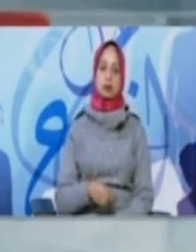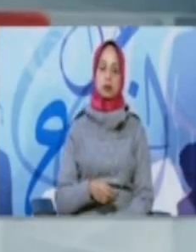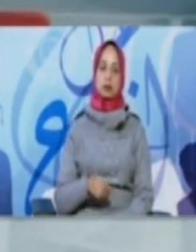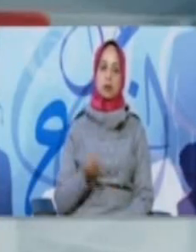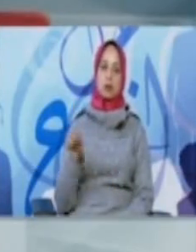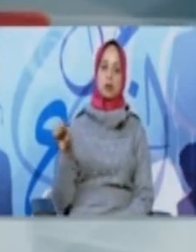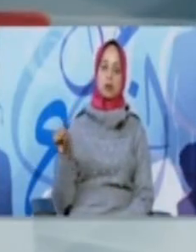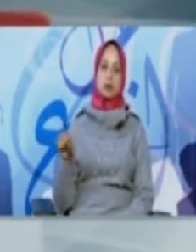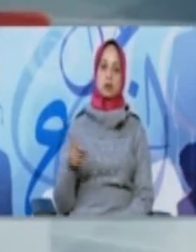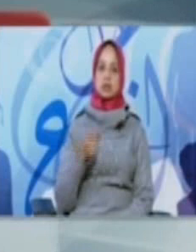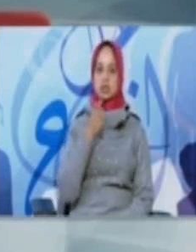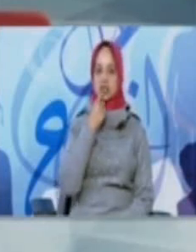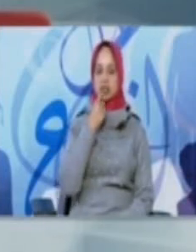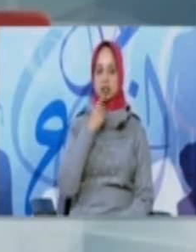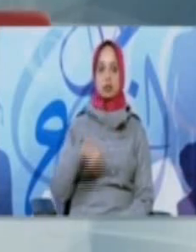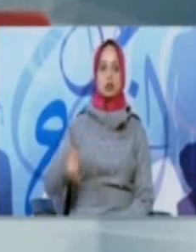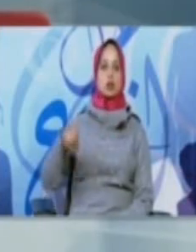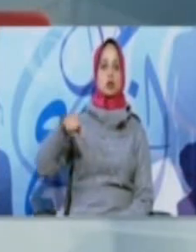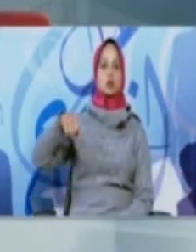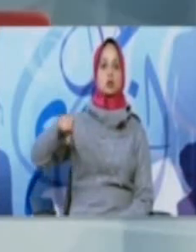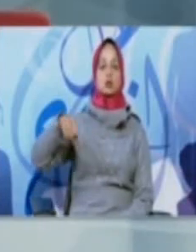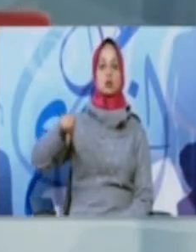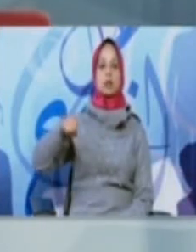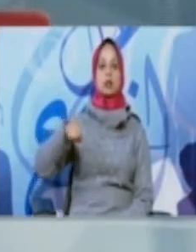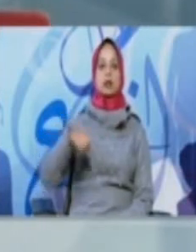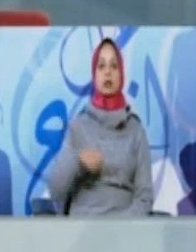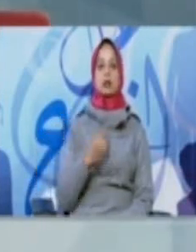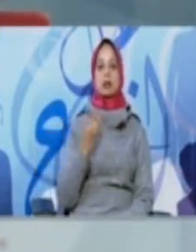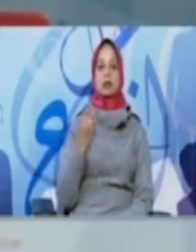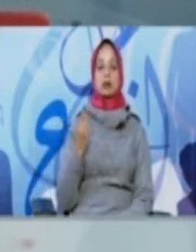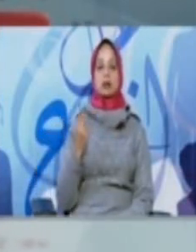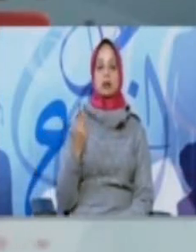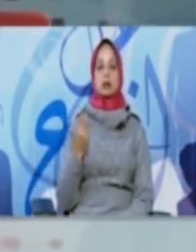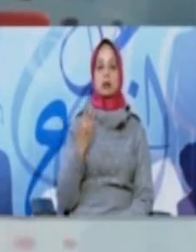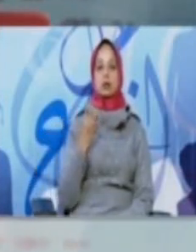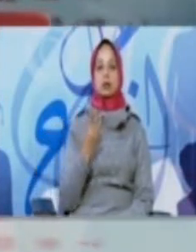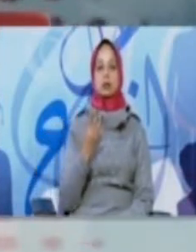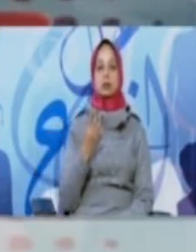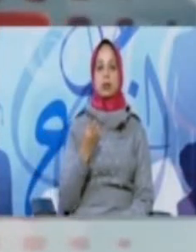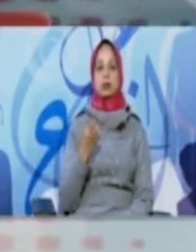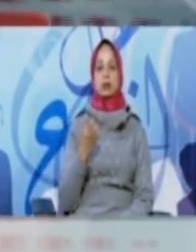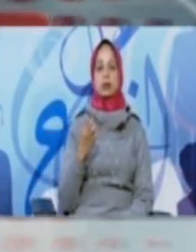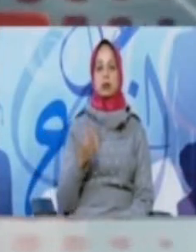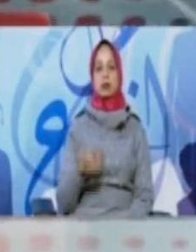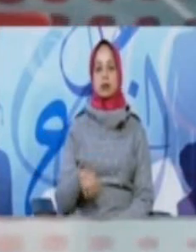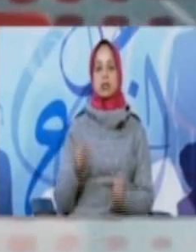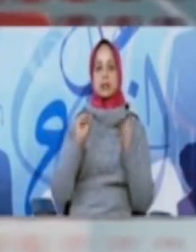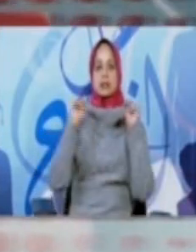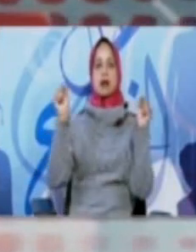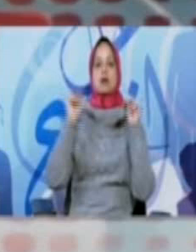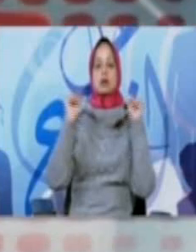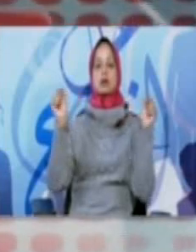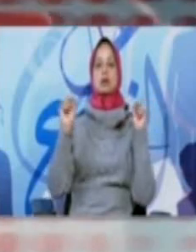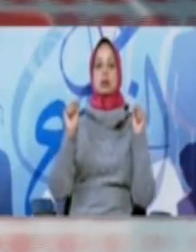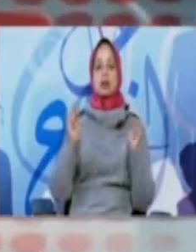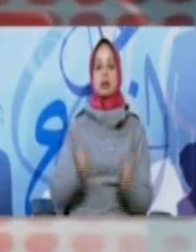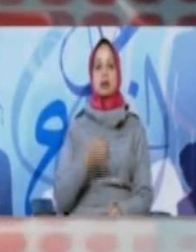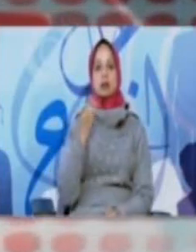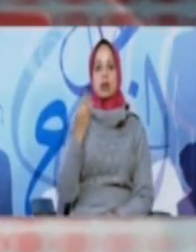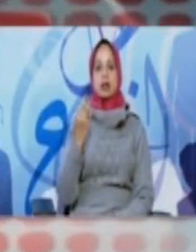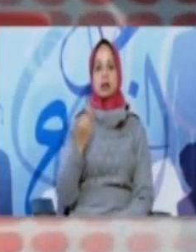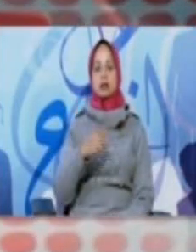فبراير 1942 وثورة 23 يوليو 52.